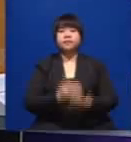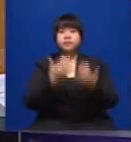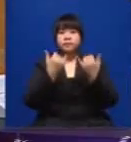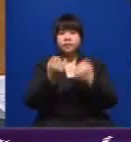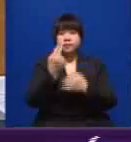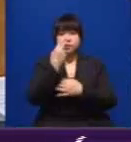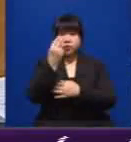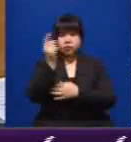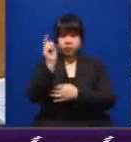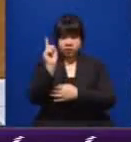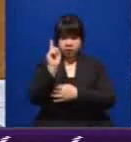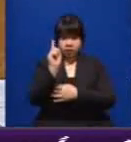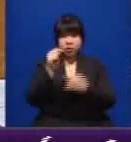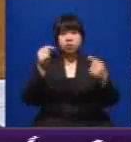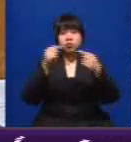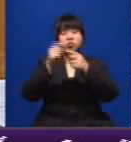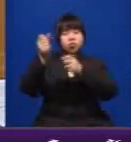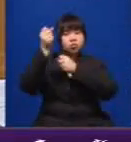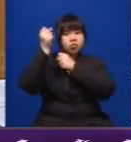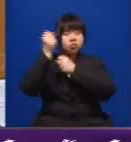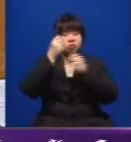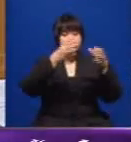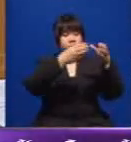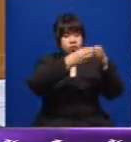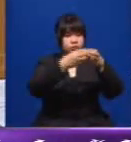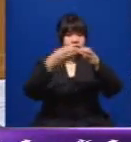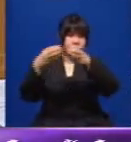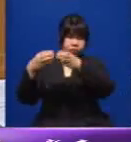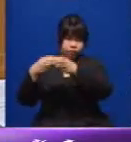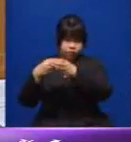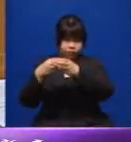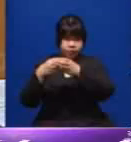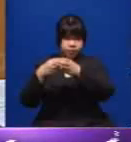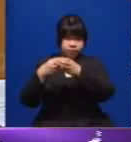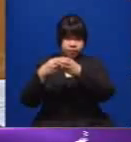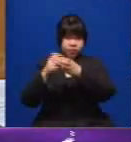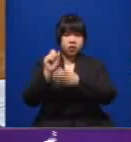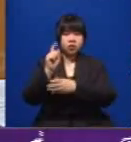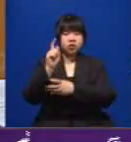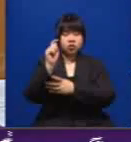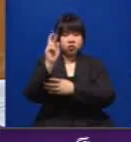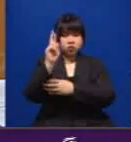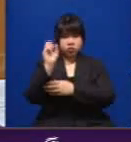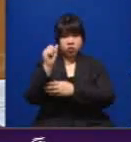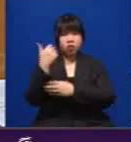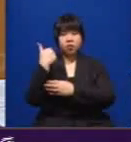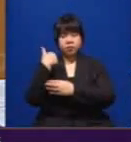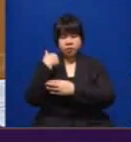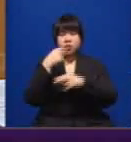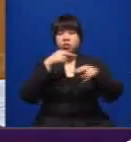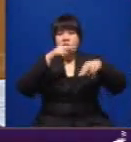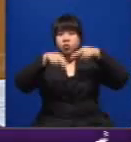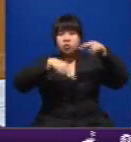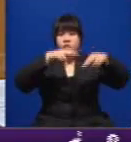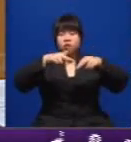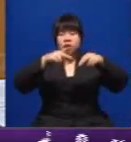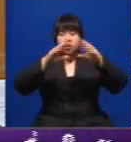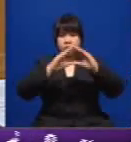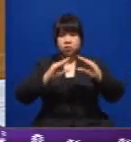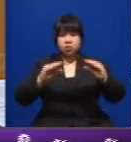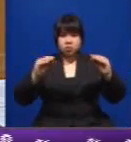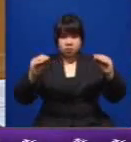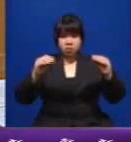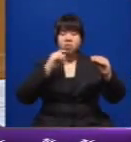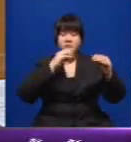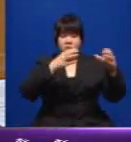ช่วงนี้มาติดตามความเคลื่อนไหวของการชุมนุมทั้ง2กลุ่มกันต่อนะคะซึ่งทางด้านของสรสเองก็เตรียมกำลังตำรวจดูแลความสงบเรียบร้อยการชุมนุมใหญ่